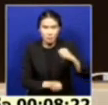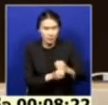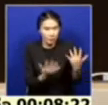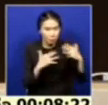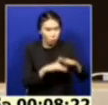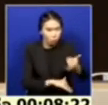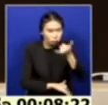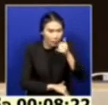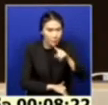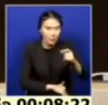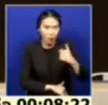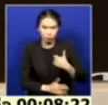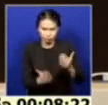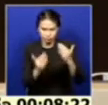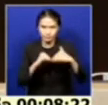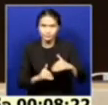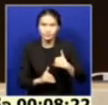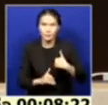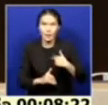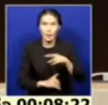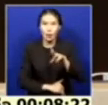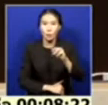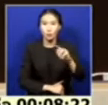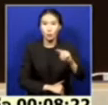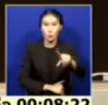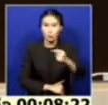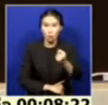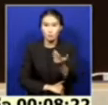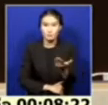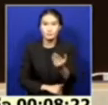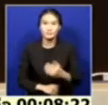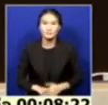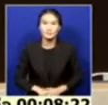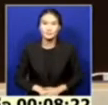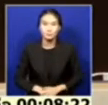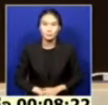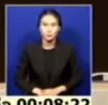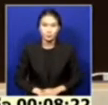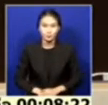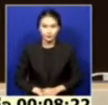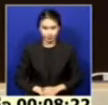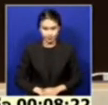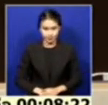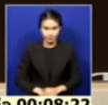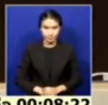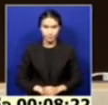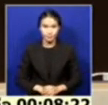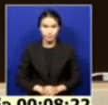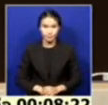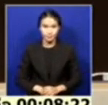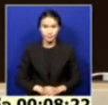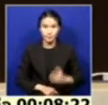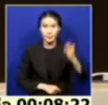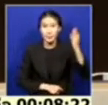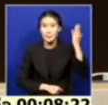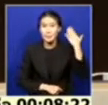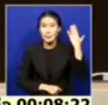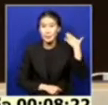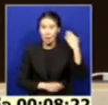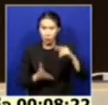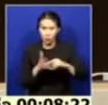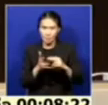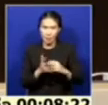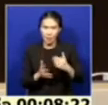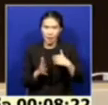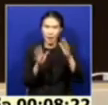านว่าในเวทีโลกแบบนี้ถ้าเกิดกรณีแบบนี้ท่านได้ประสานอย่างไรกับ UNHCR ครับขอบพระคุณฮะ